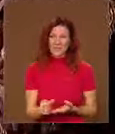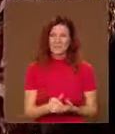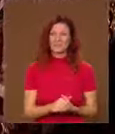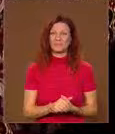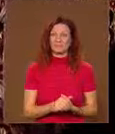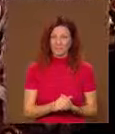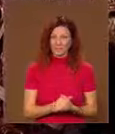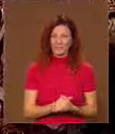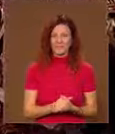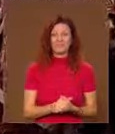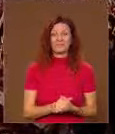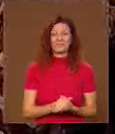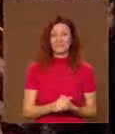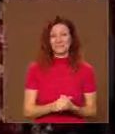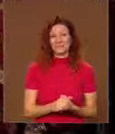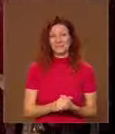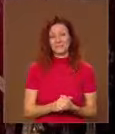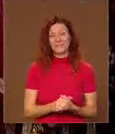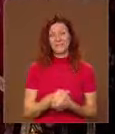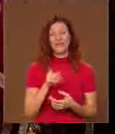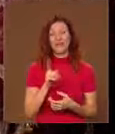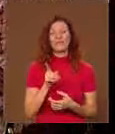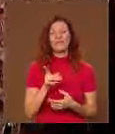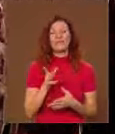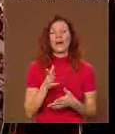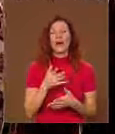Господи, спаси благочестивите.